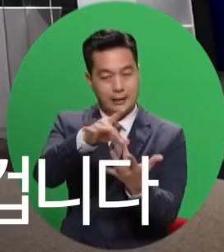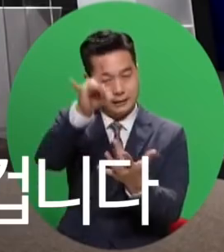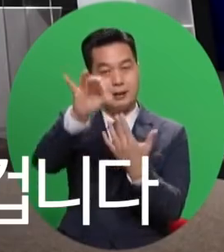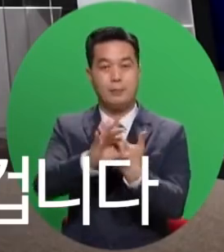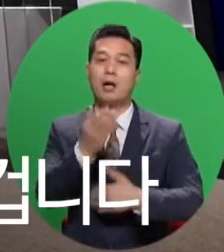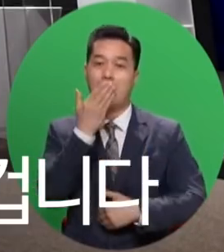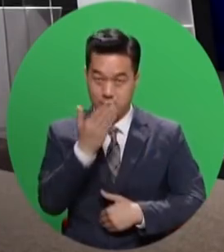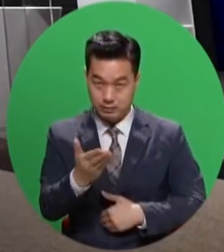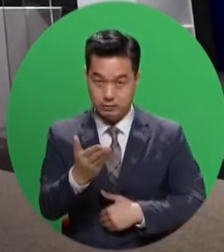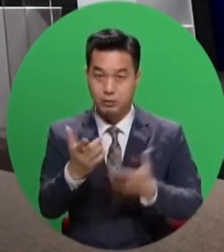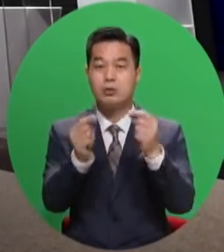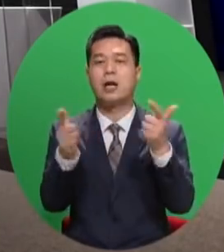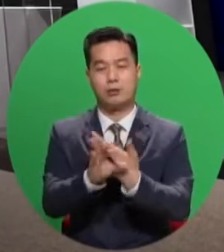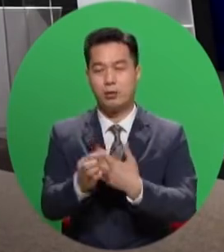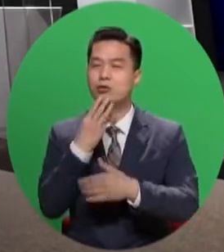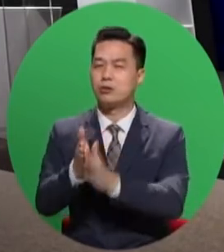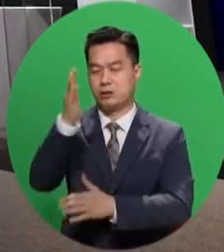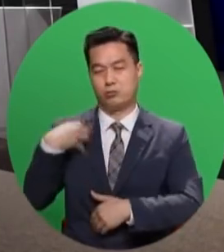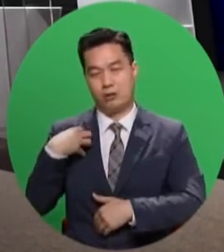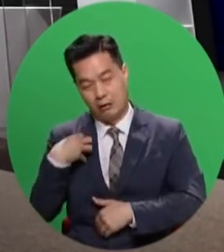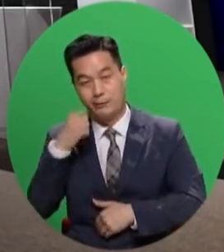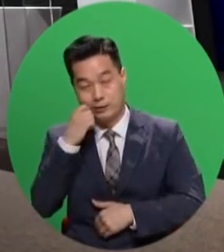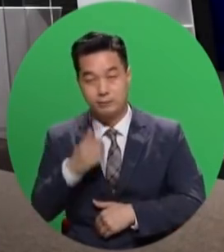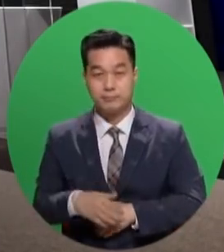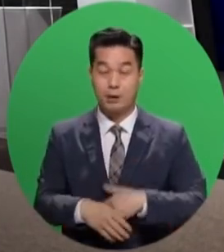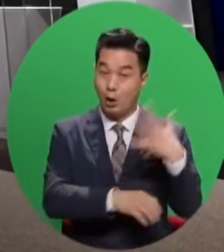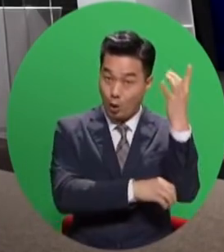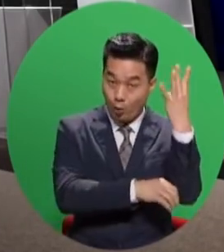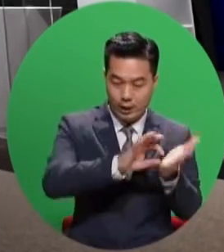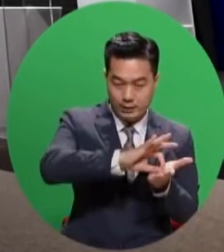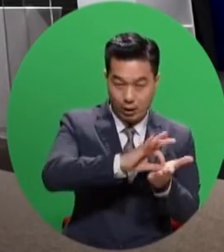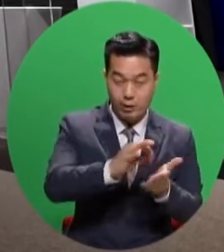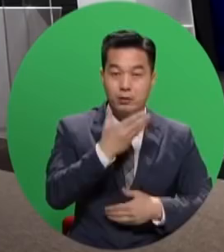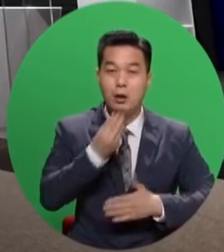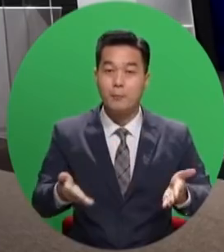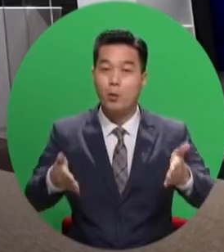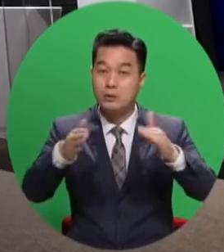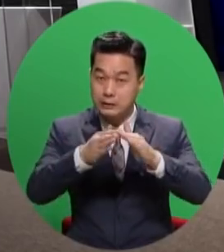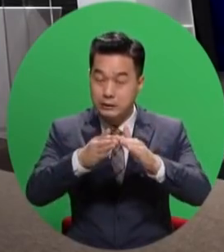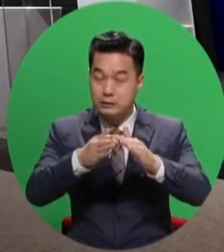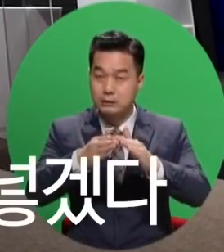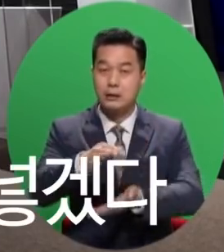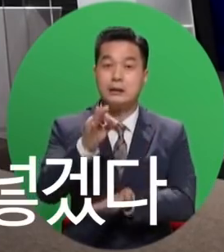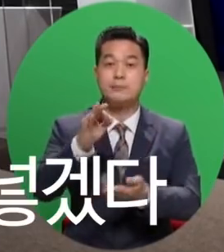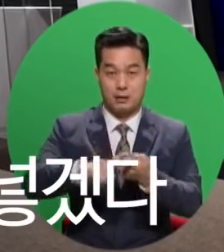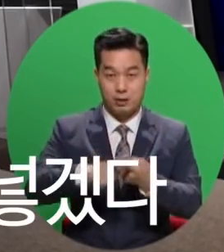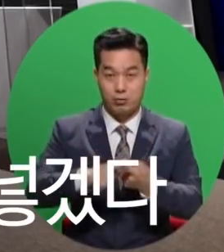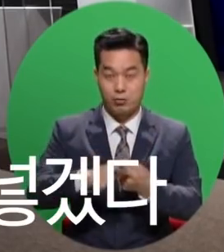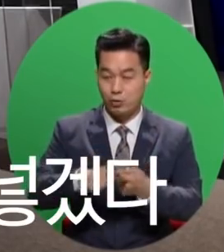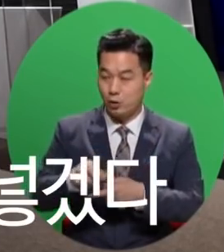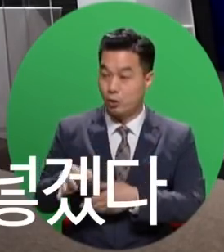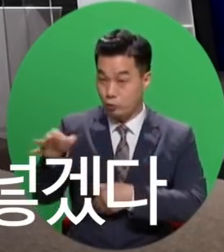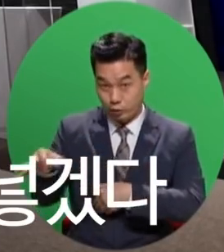그 감정과 제안하면 하루 쉬면 결국 운제 기존에 쓰는 그 복지 금액을 이사람 조동걸